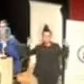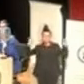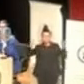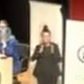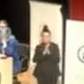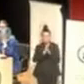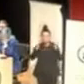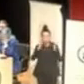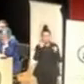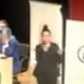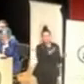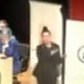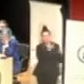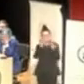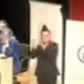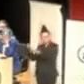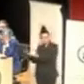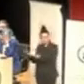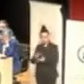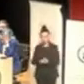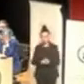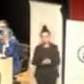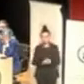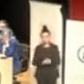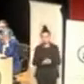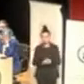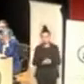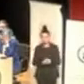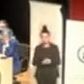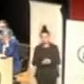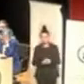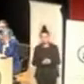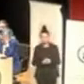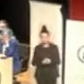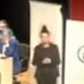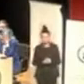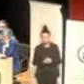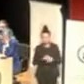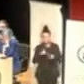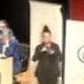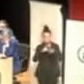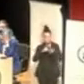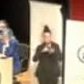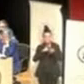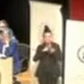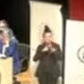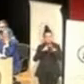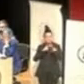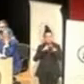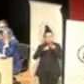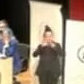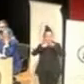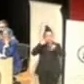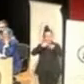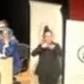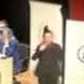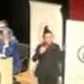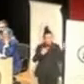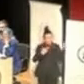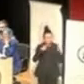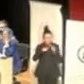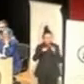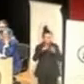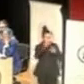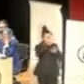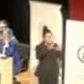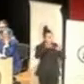bir misafiri ağırlamaktaydı. Yetim. Kaz şehri, güneyde Aral Denizi'nden, doğuda